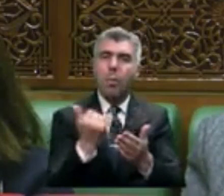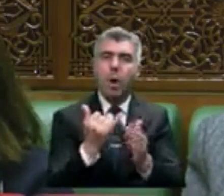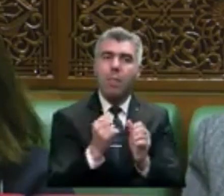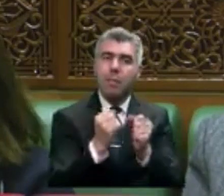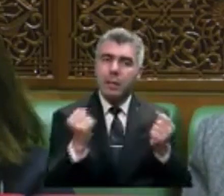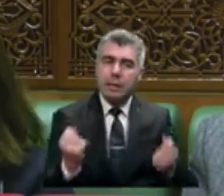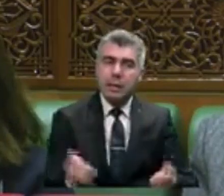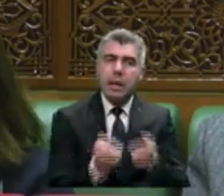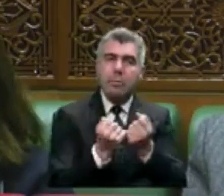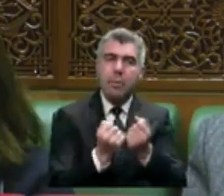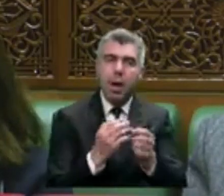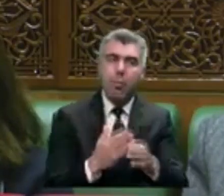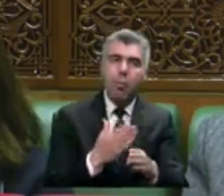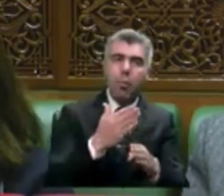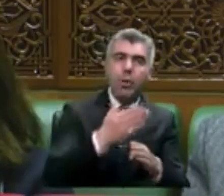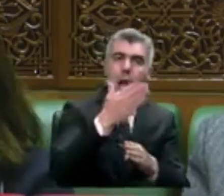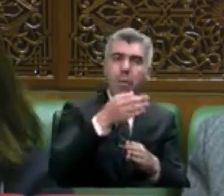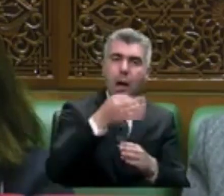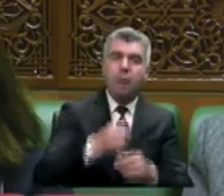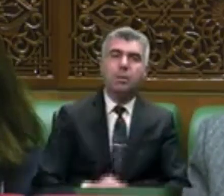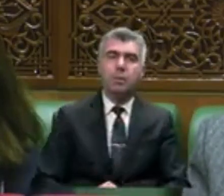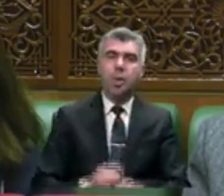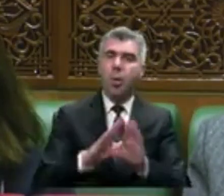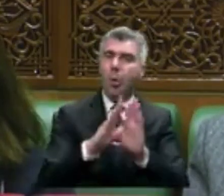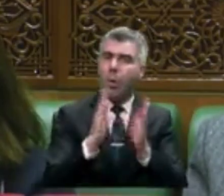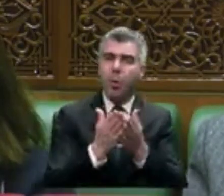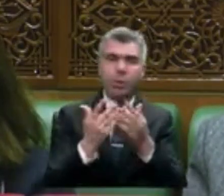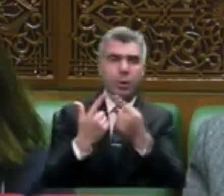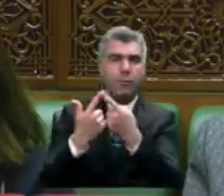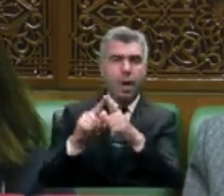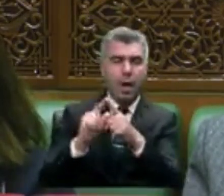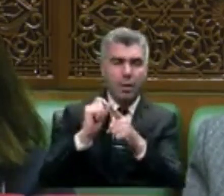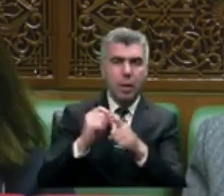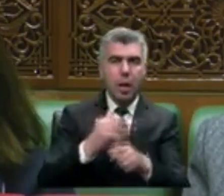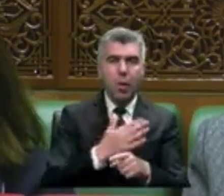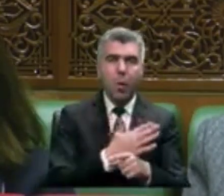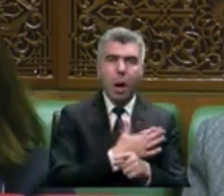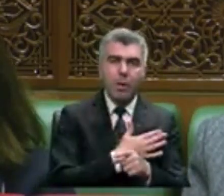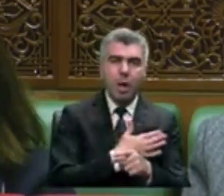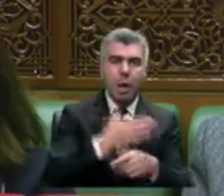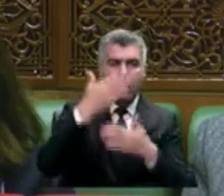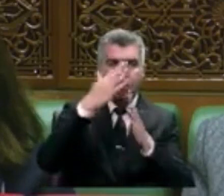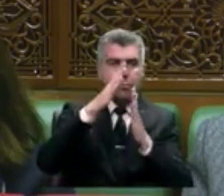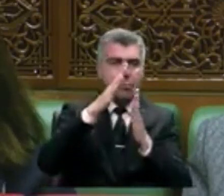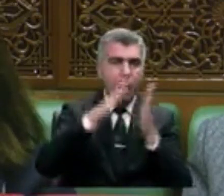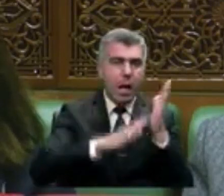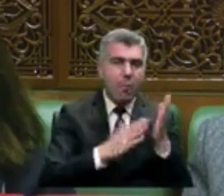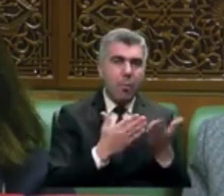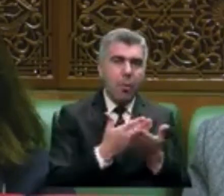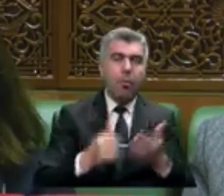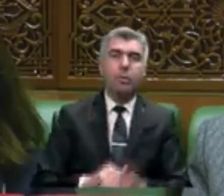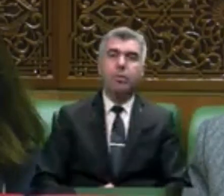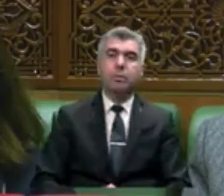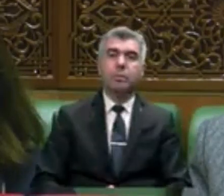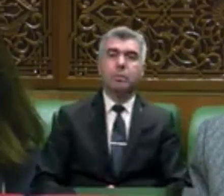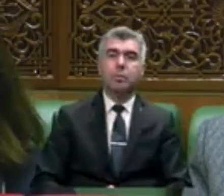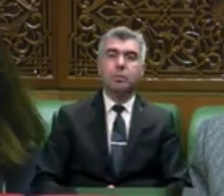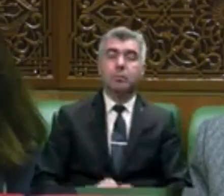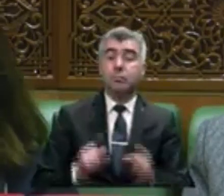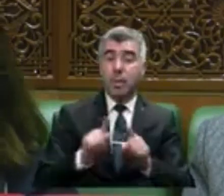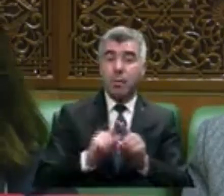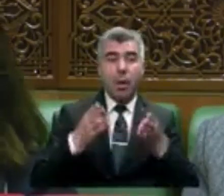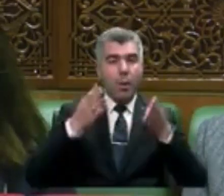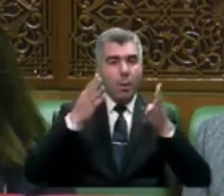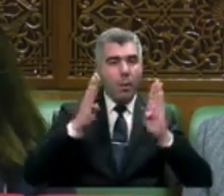والازدهار في جميع المجالات على المستوى الوطني والترابي وفي هذا الاطار فاننا نسجل بارتياح